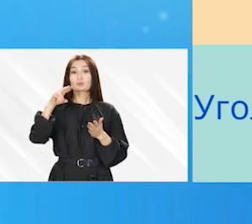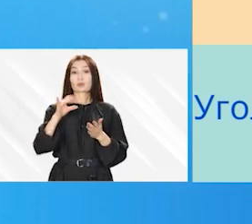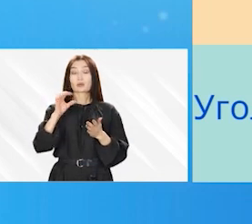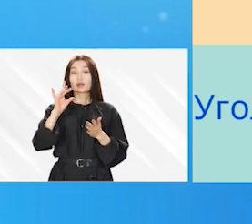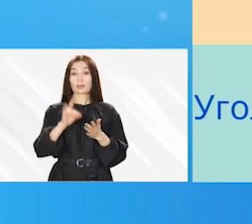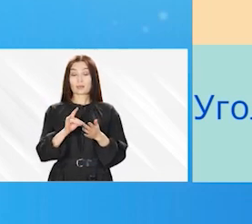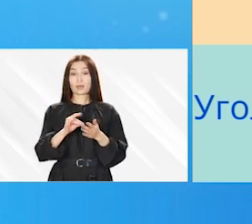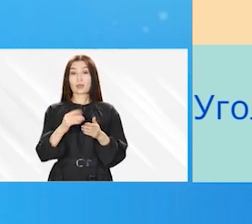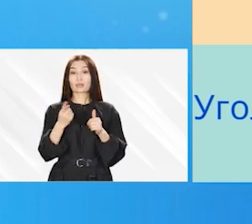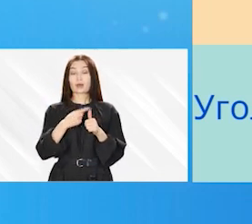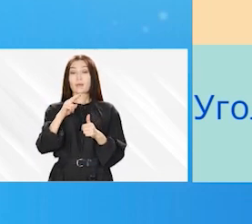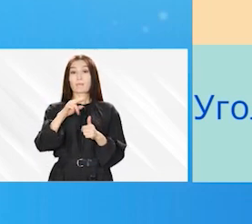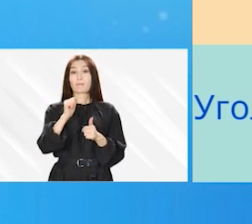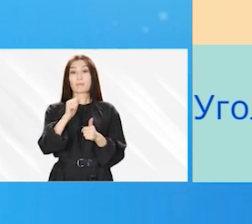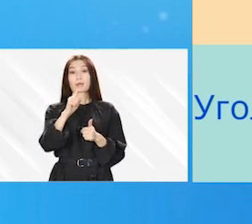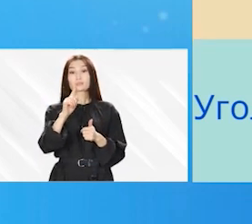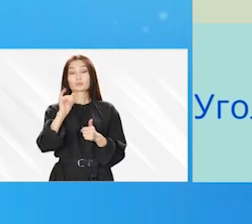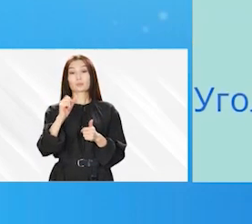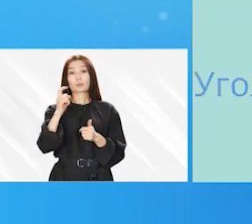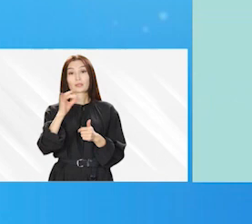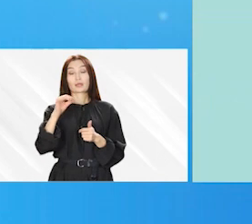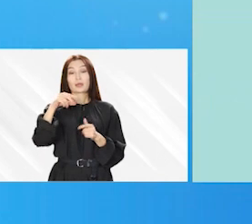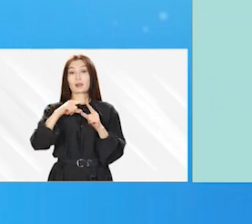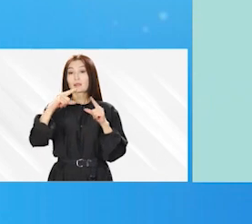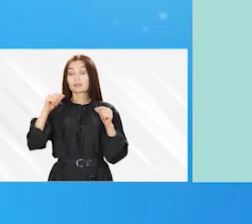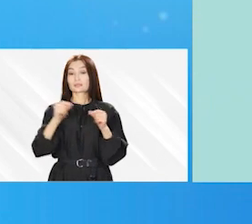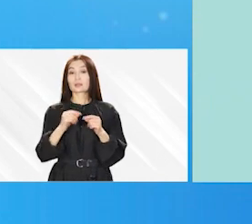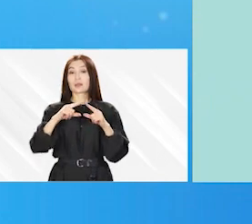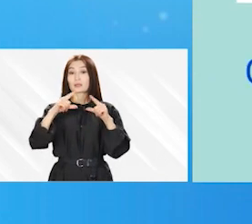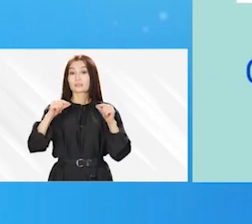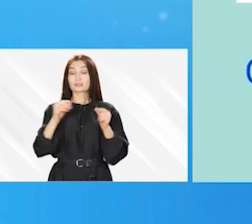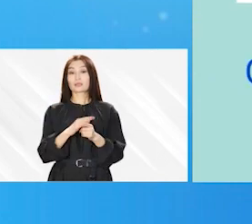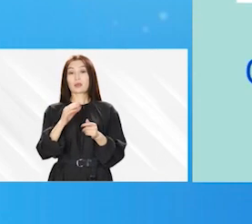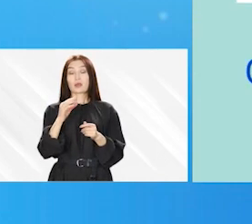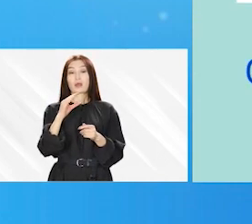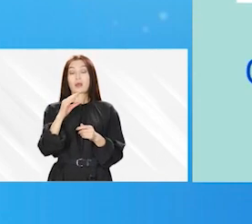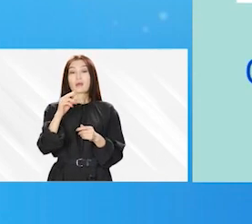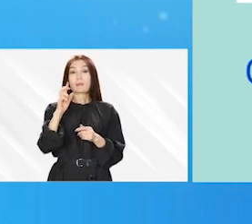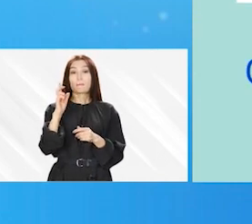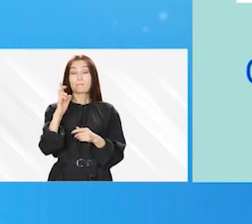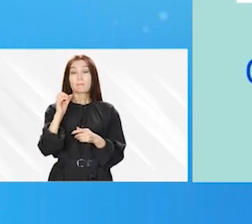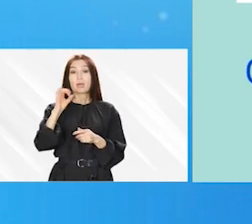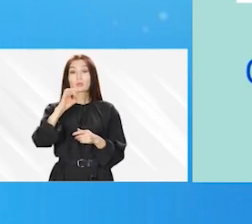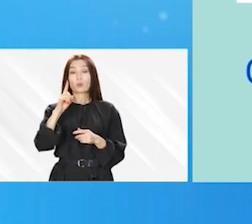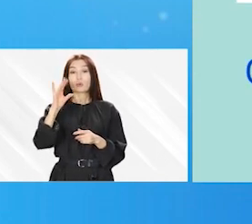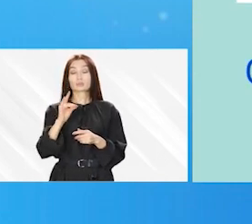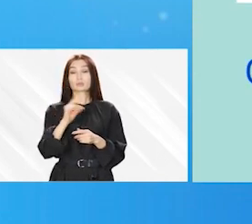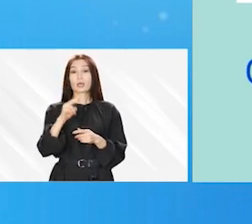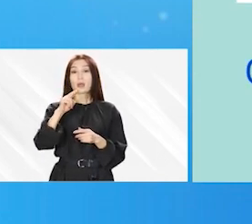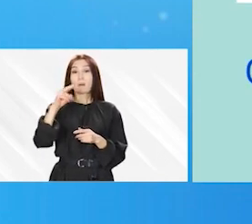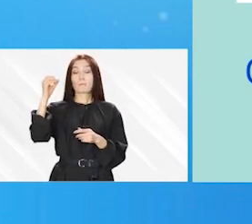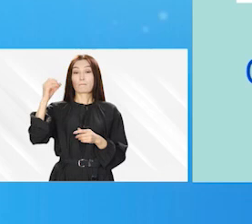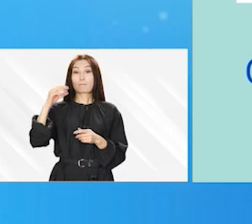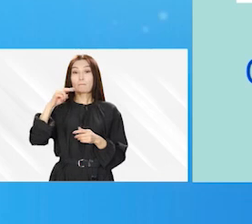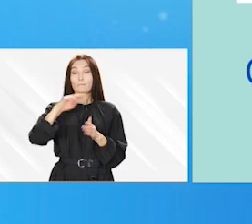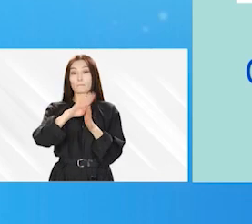название пазухе листа листья оружие березы подсолнечника шиповника растут